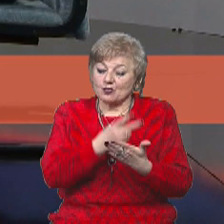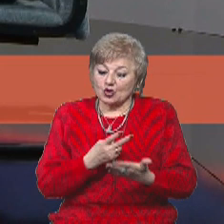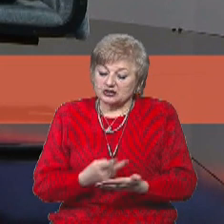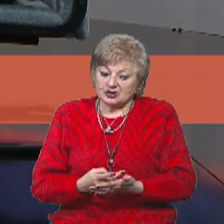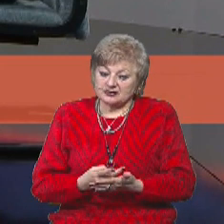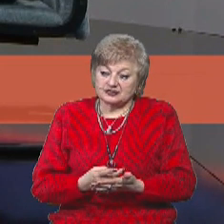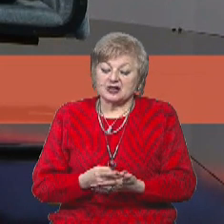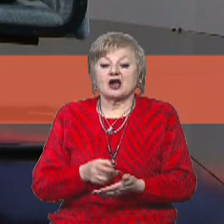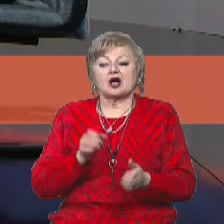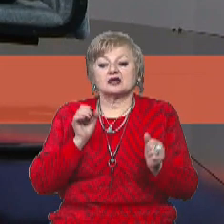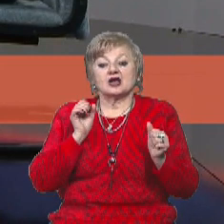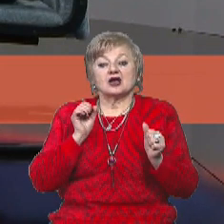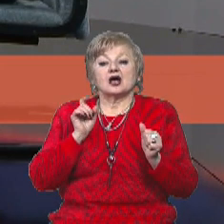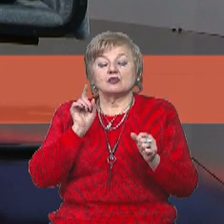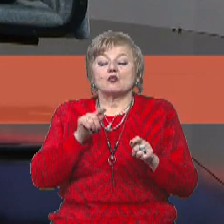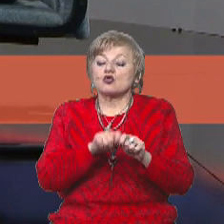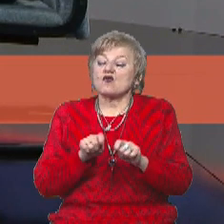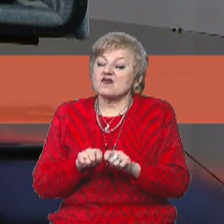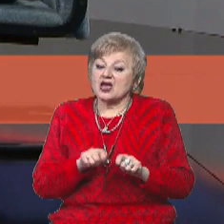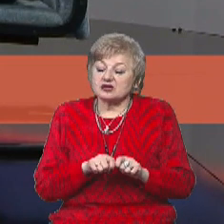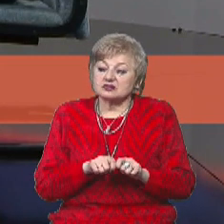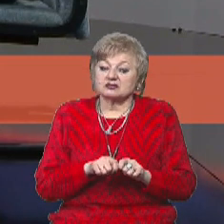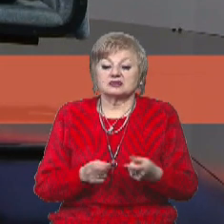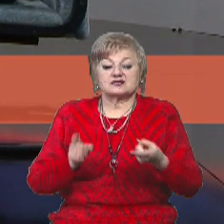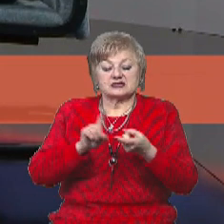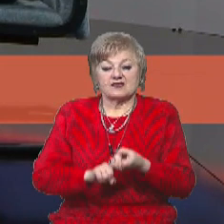друге, в залежності від стану